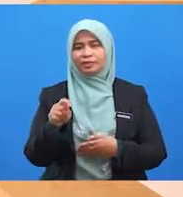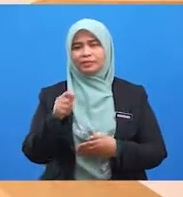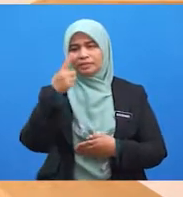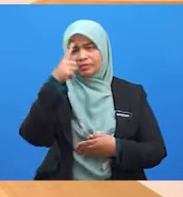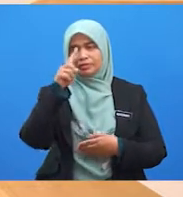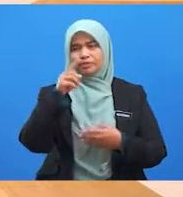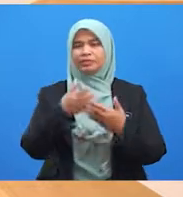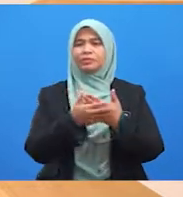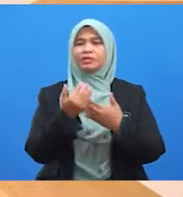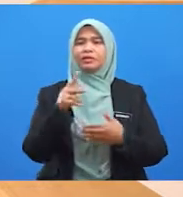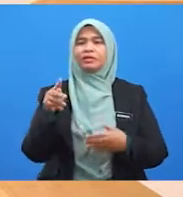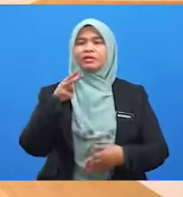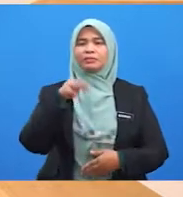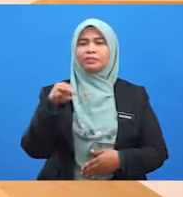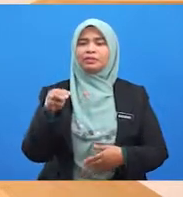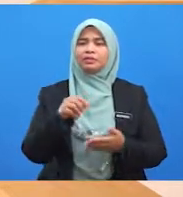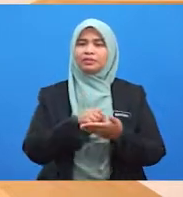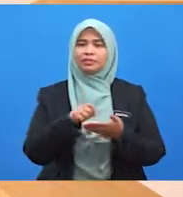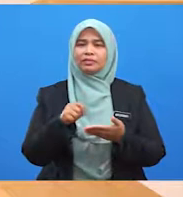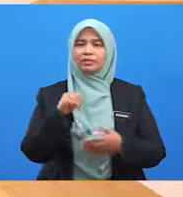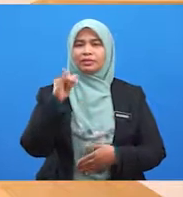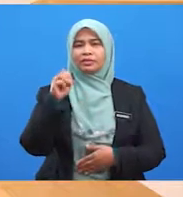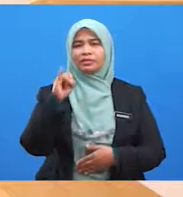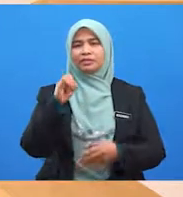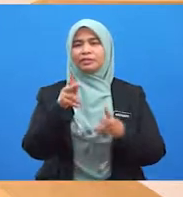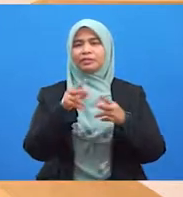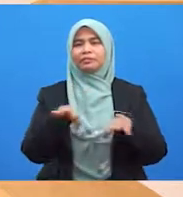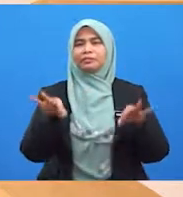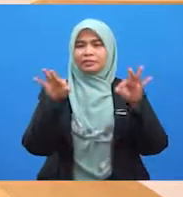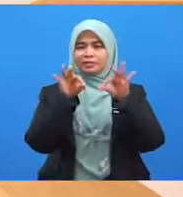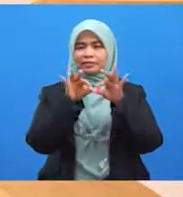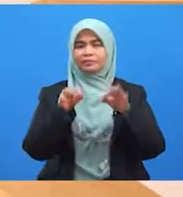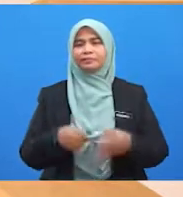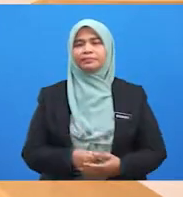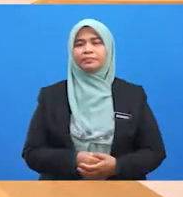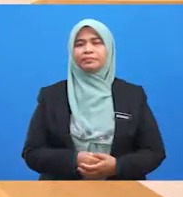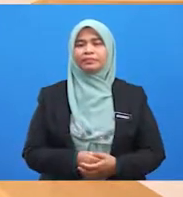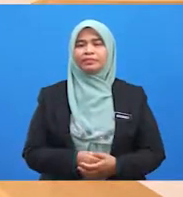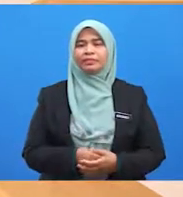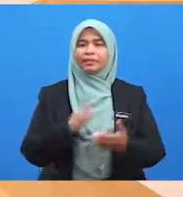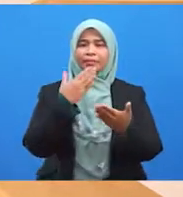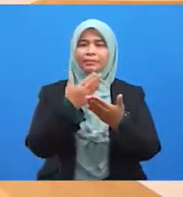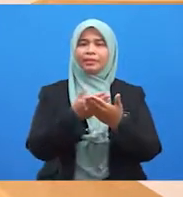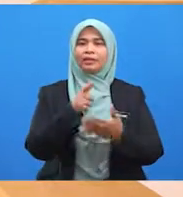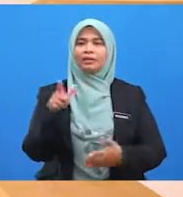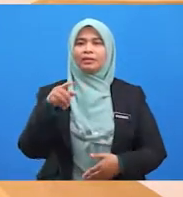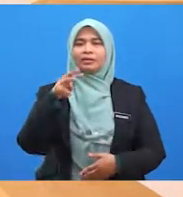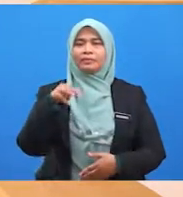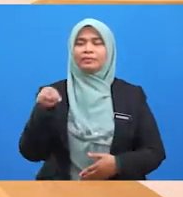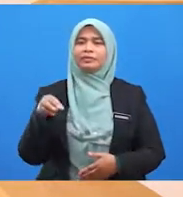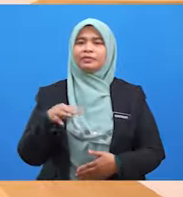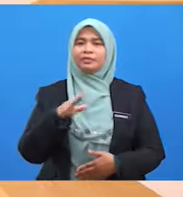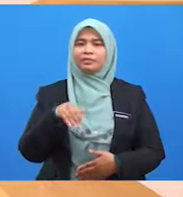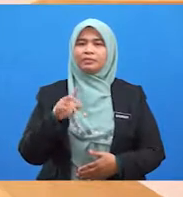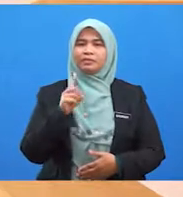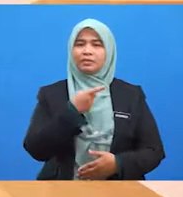untuk memudahkan murid-murid mencatat isi penting dari cikgu ya. Baiklah murid-murid, sebelum